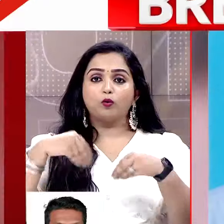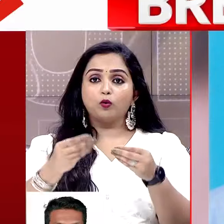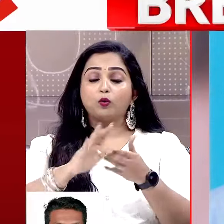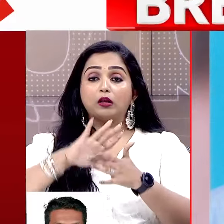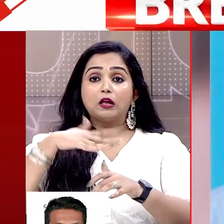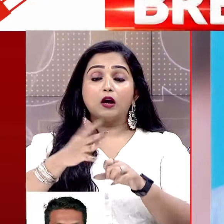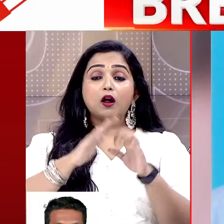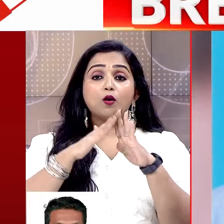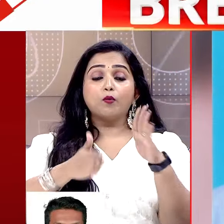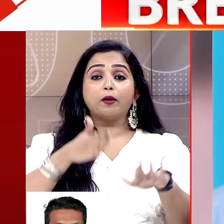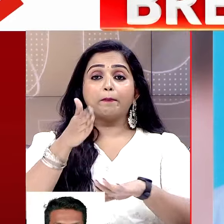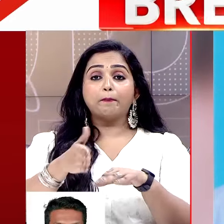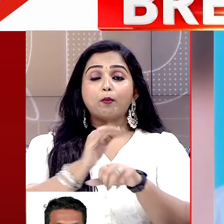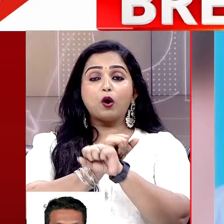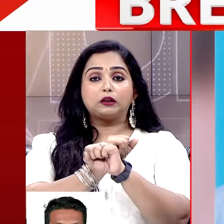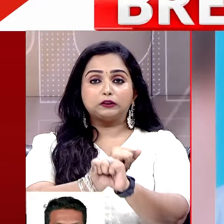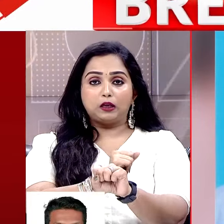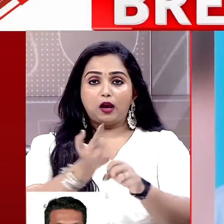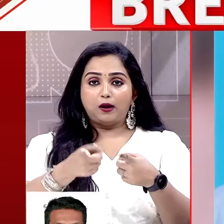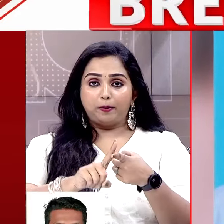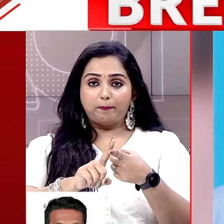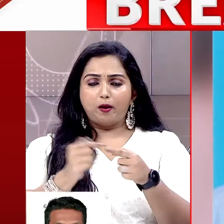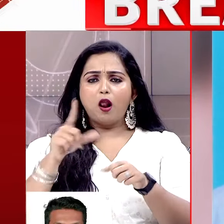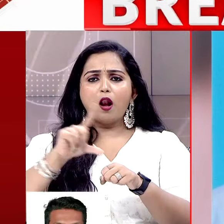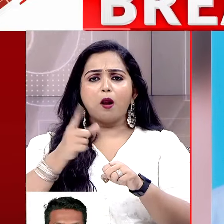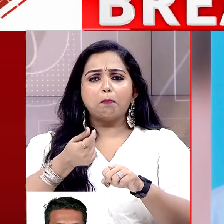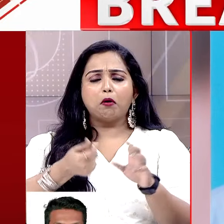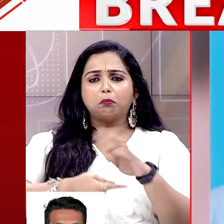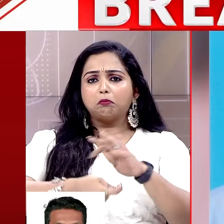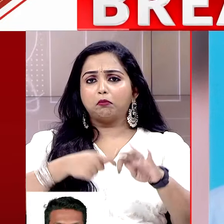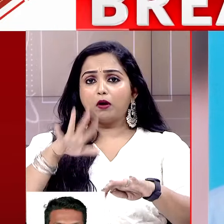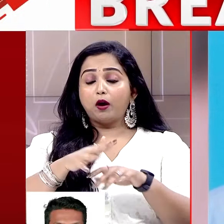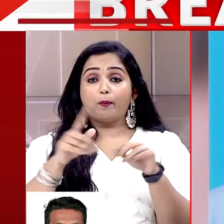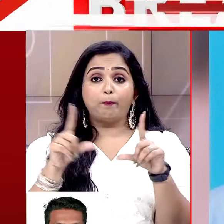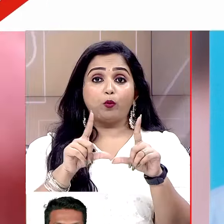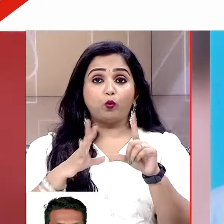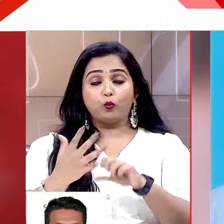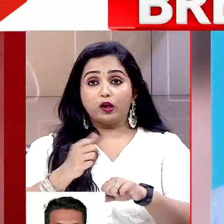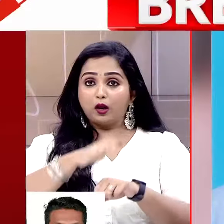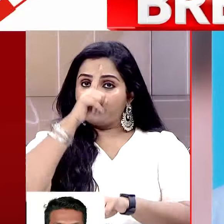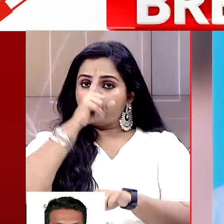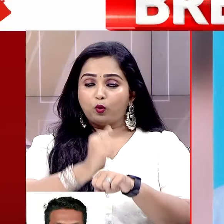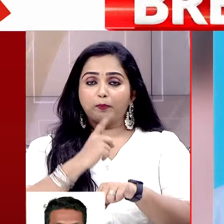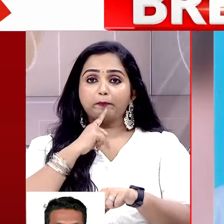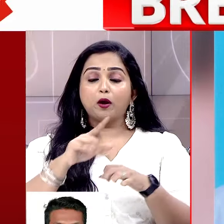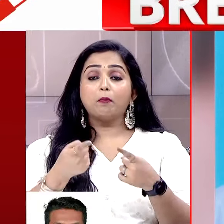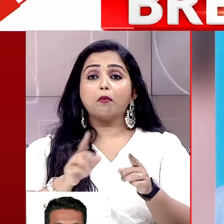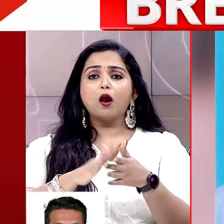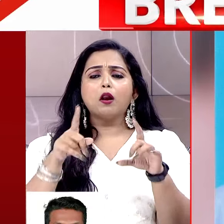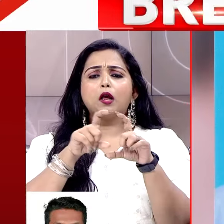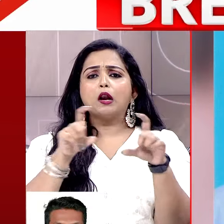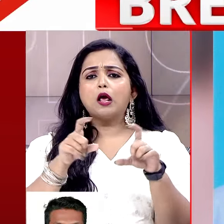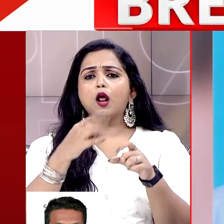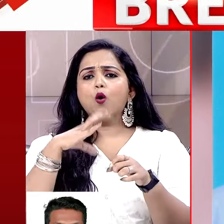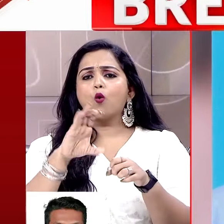കൂടി വീട്ടിലെത്തി കസ്റ്റഡിയിലെടുക്കുകയാണ് ഉണ്ടായത്. ഇത് ലക്ഷങ്ങളുടെ തട്ടിപ്പ് നടത്തി എന്നുള്ള വിവരമാണ് പോലീസിൽ നിന്ന് ലഭ്യമാകുന്നത്. കൃത്യമായി എത്ര